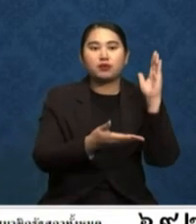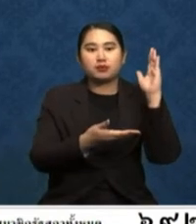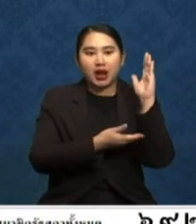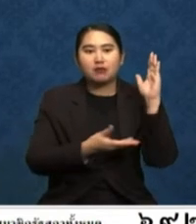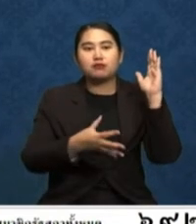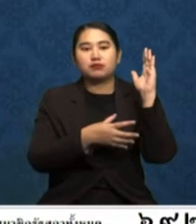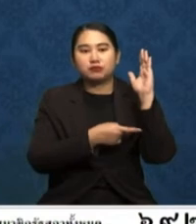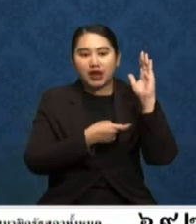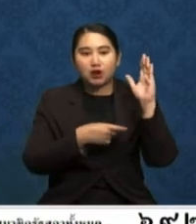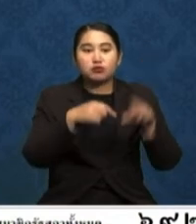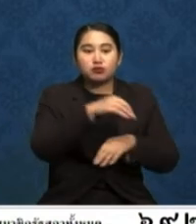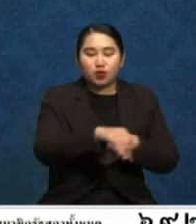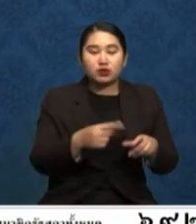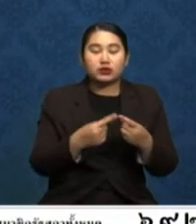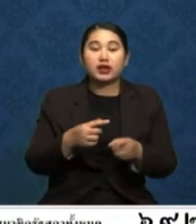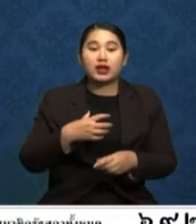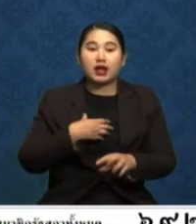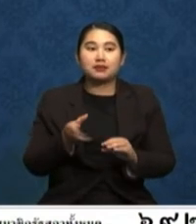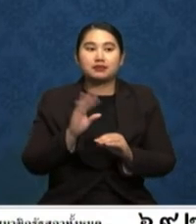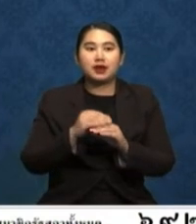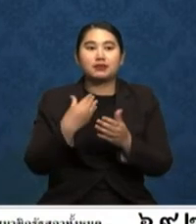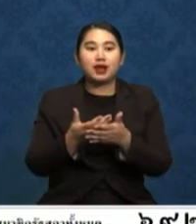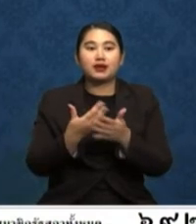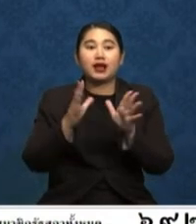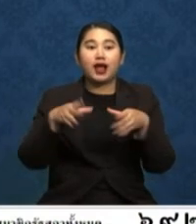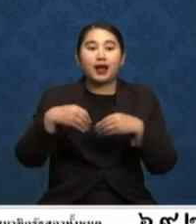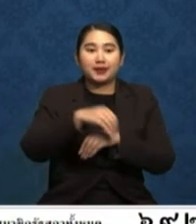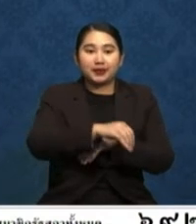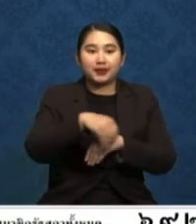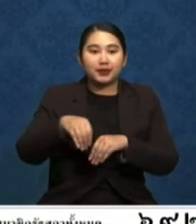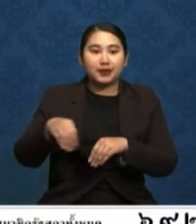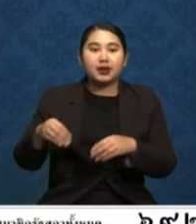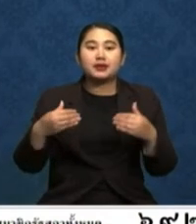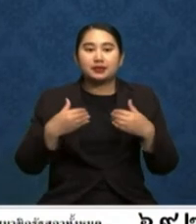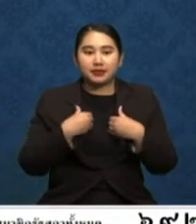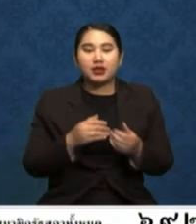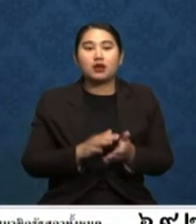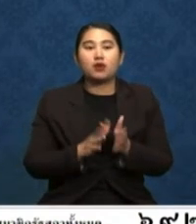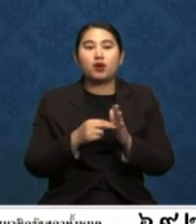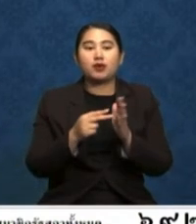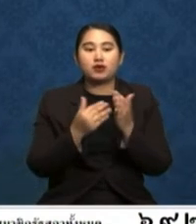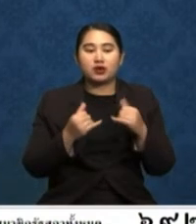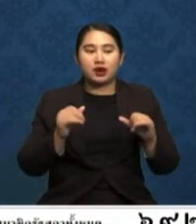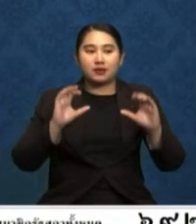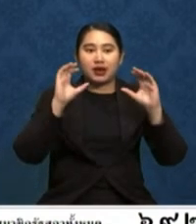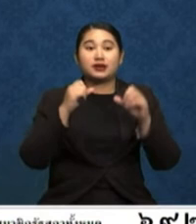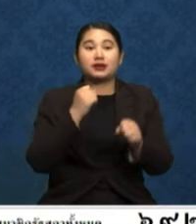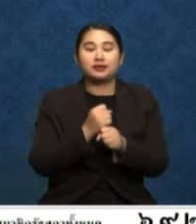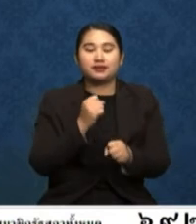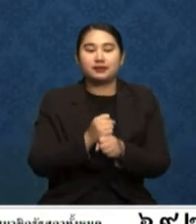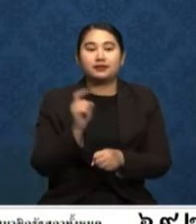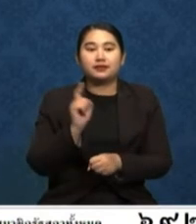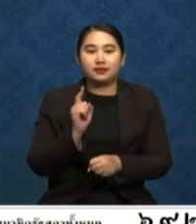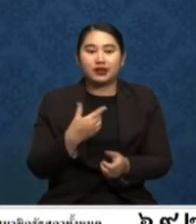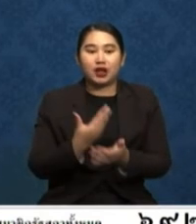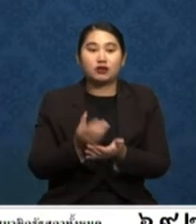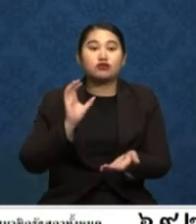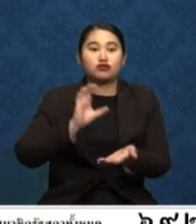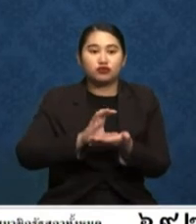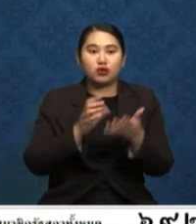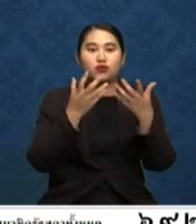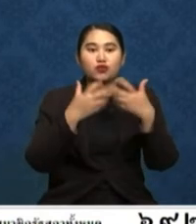นะคะเขาอยากเพิ่มมูลค่าให้กับมันดังนั้นสิ่งที่รัฐบาลต้องทำท่านต้องลงทุนใน